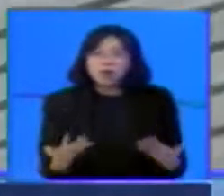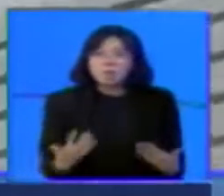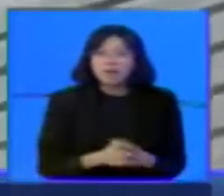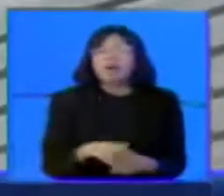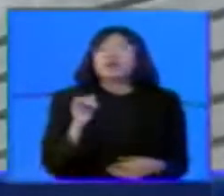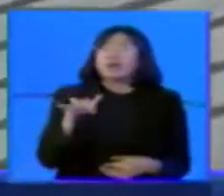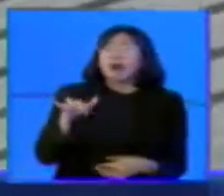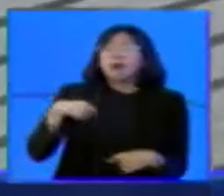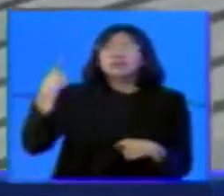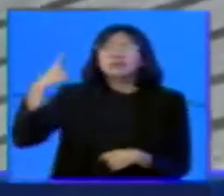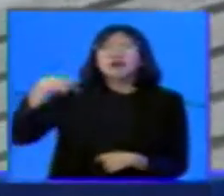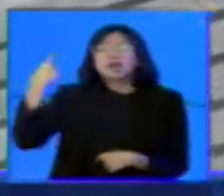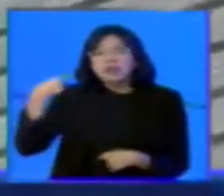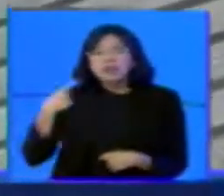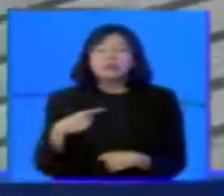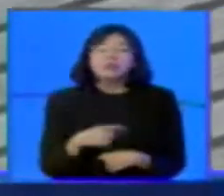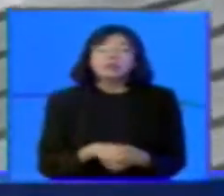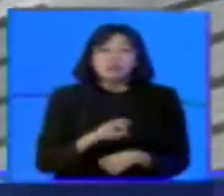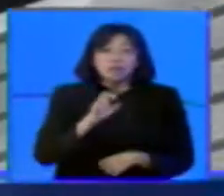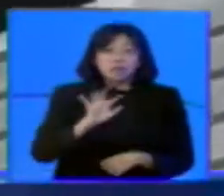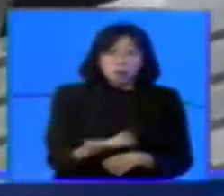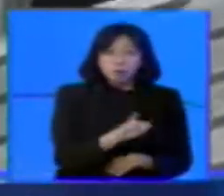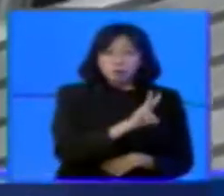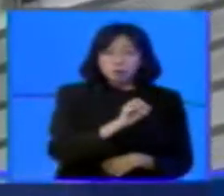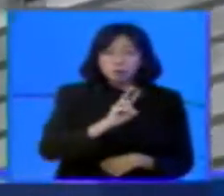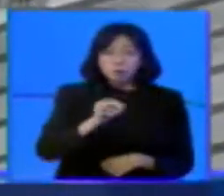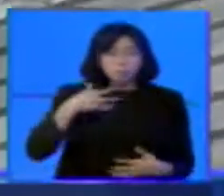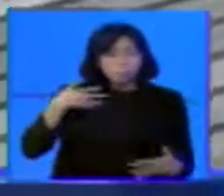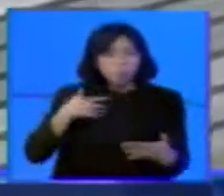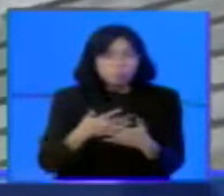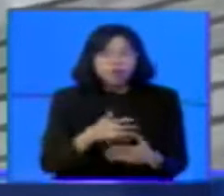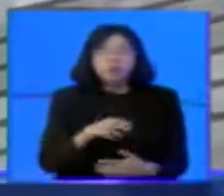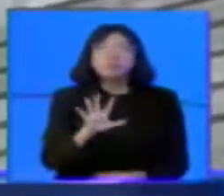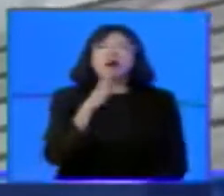jatuhnya ini. Ini jatuhnya udah selama tahun baru itu udah 5 kali.